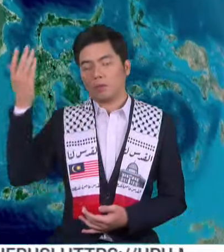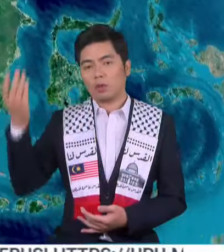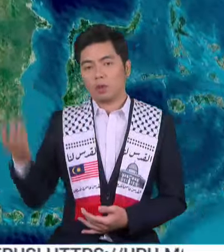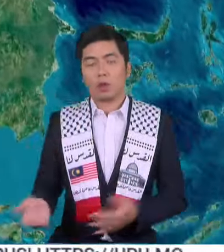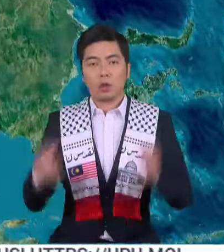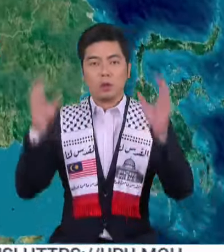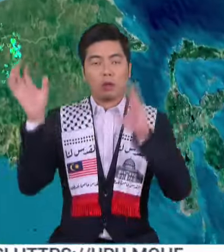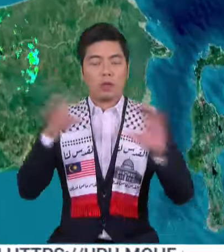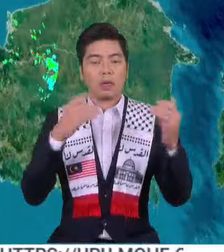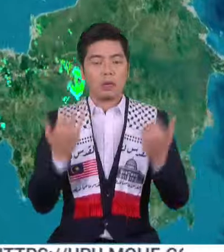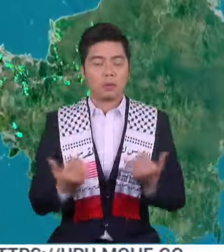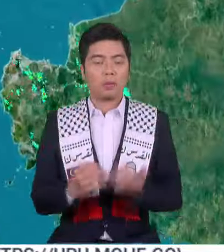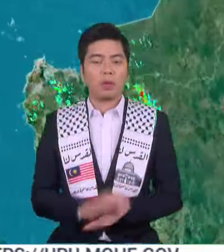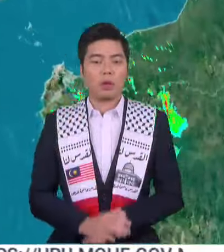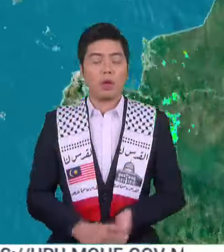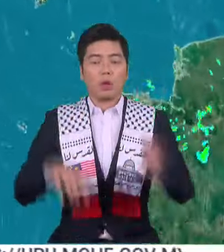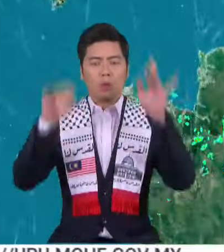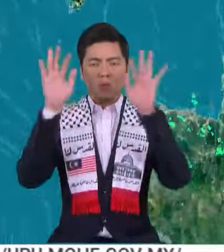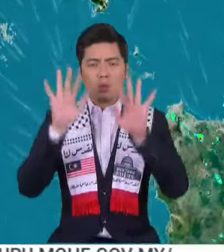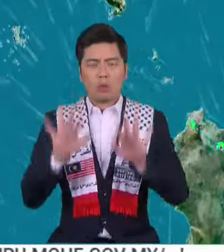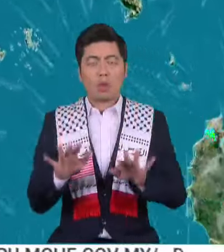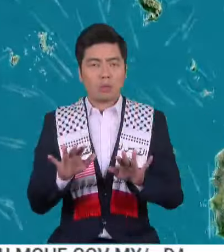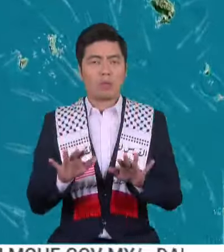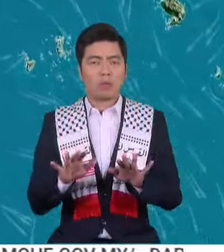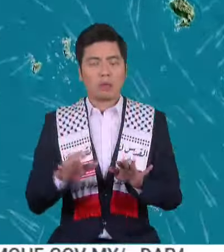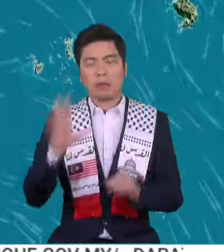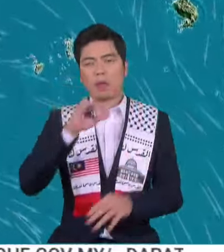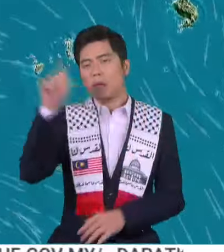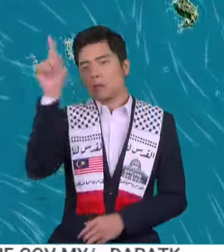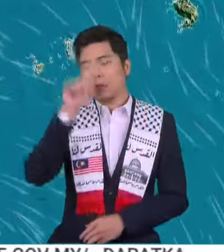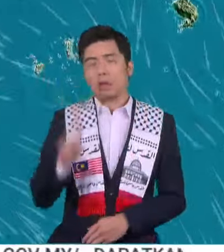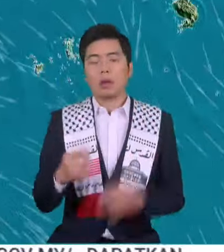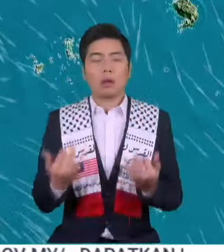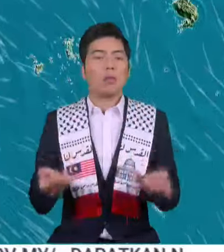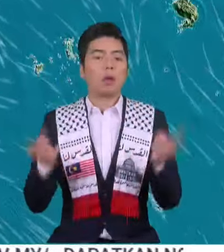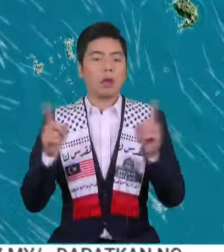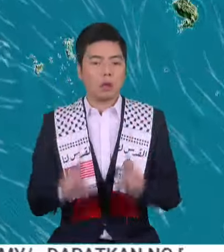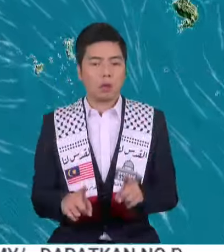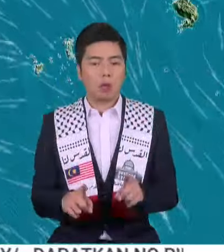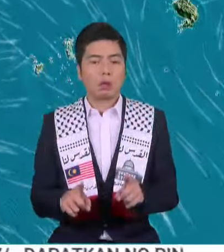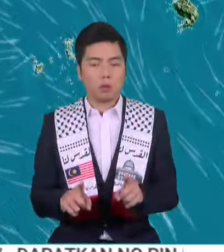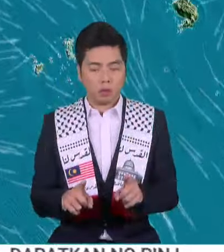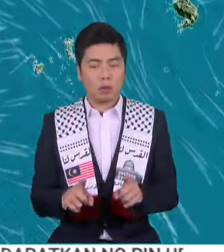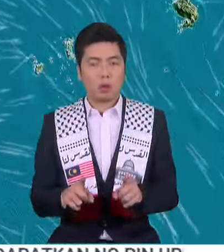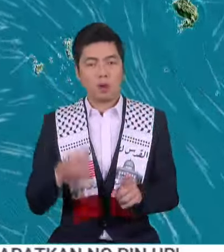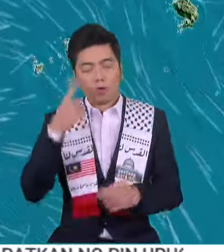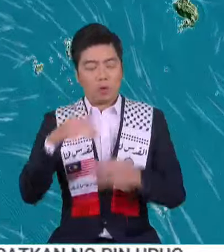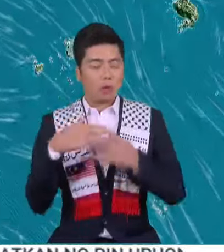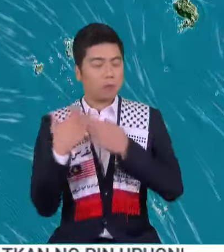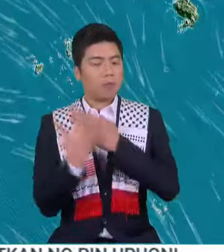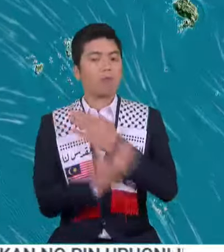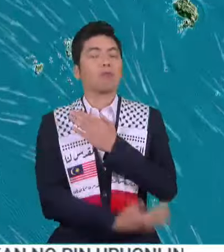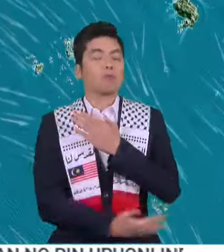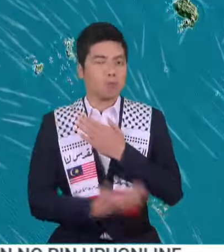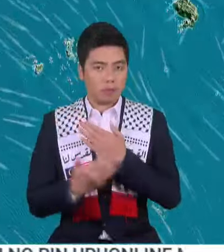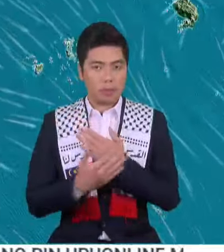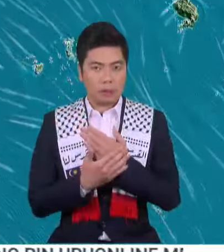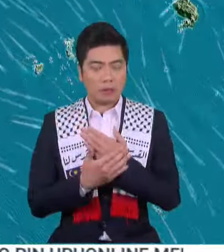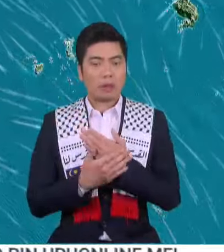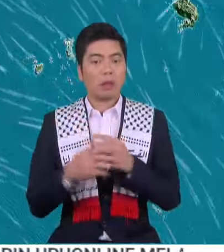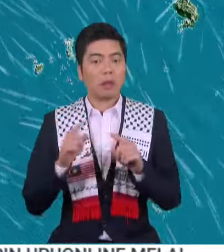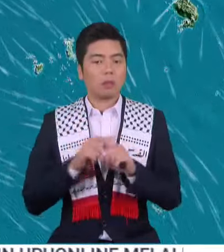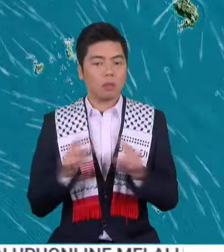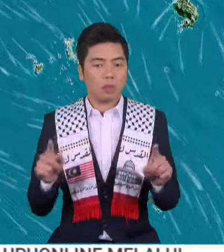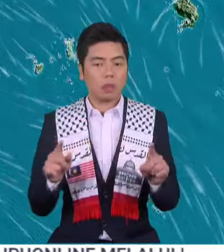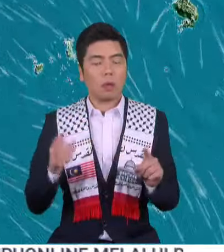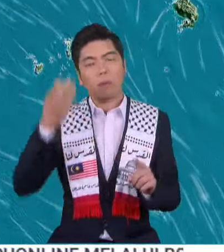cuaca semasa. Hujan lebat berserbuk petir kini sedang berlaku di hampir ke semua negeri di Semenanjung Malaysia kecuali